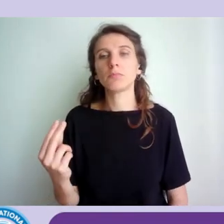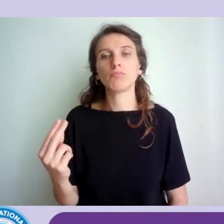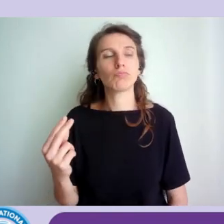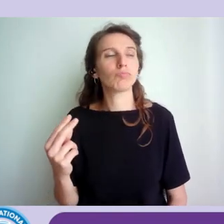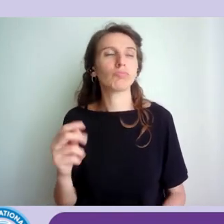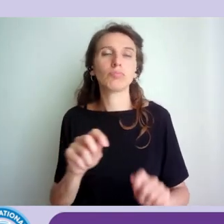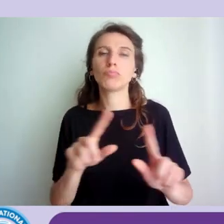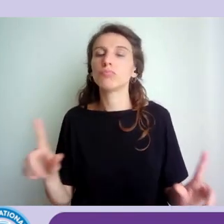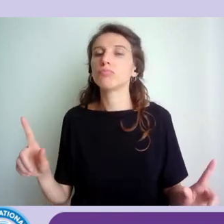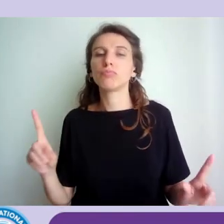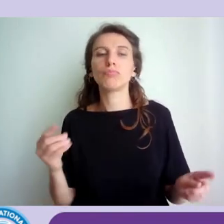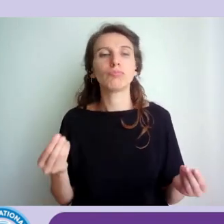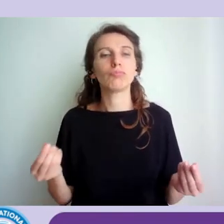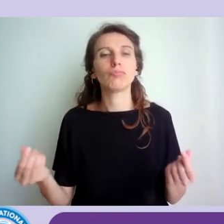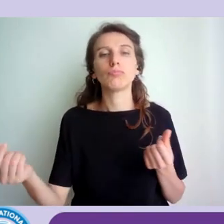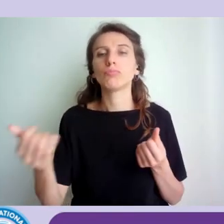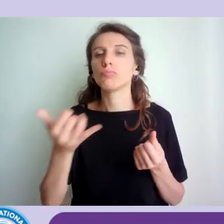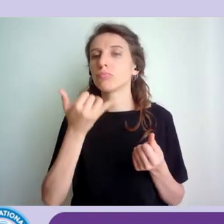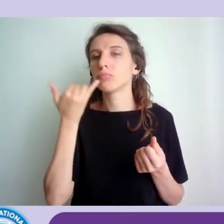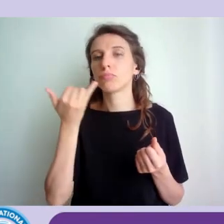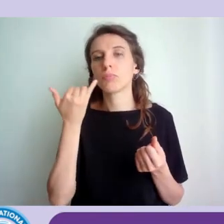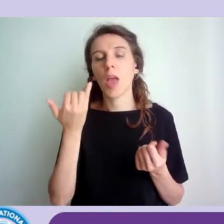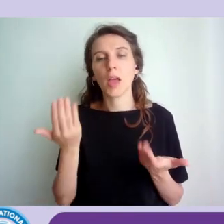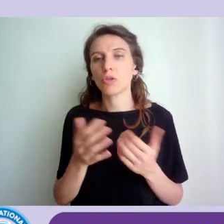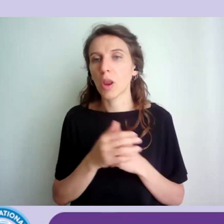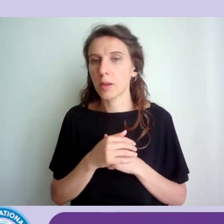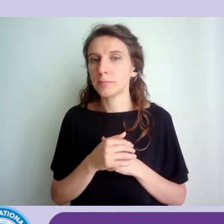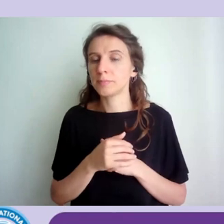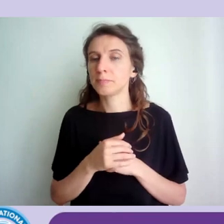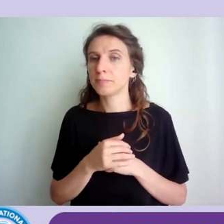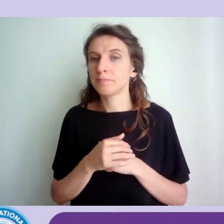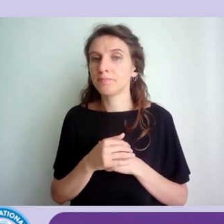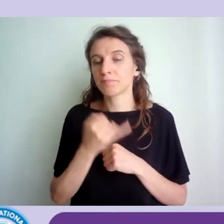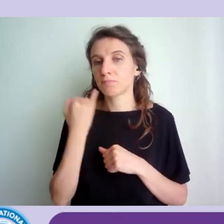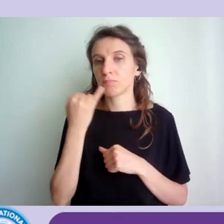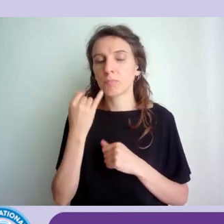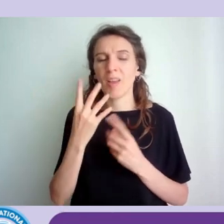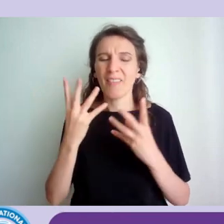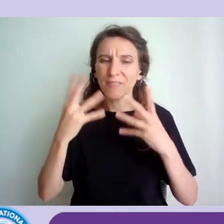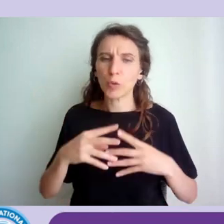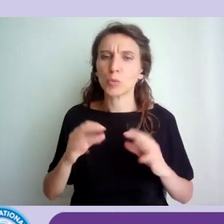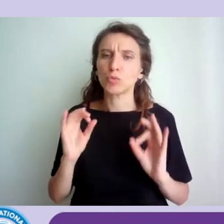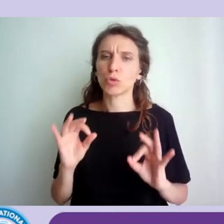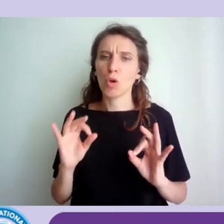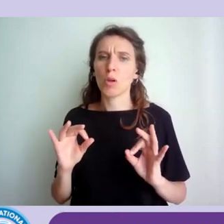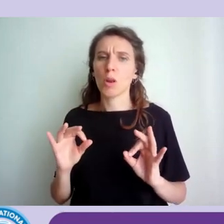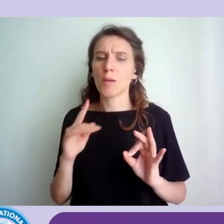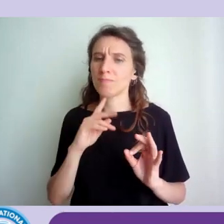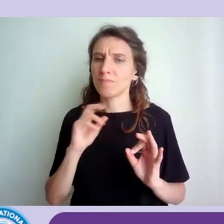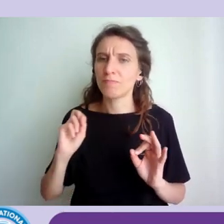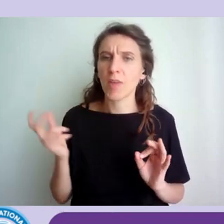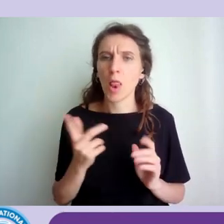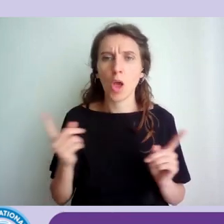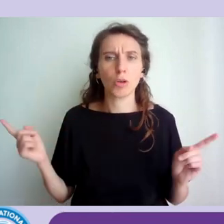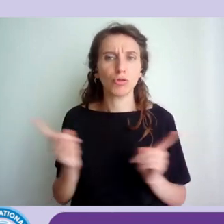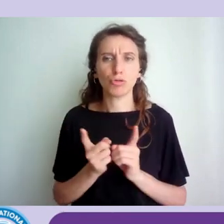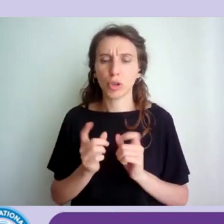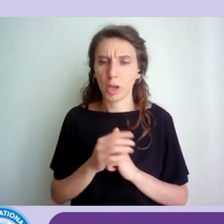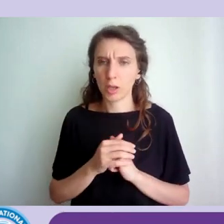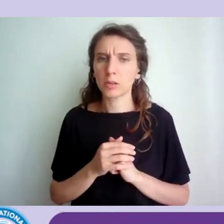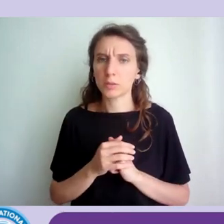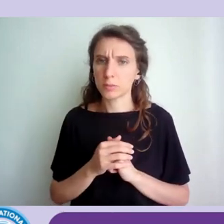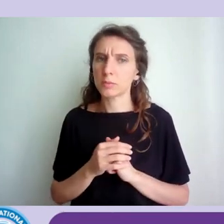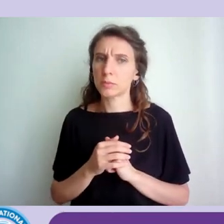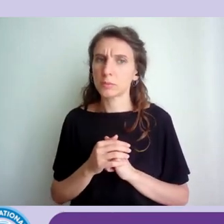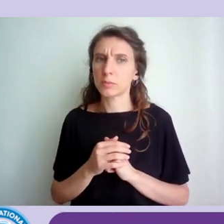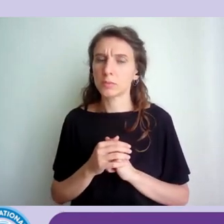pagina Diventa molto molto più semplice e molto più efficiente e molto più rapido proprio il processo di eh